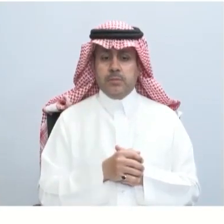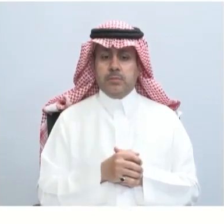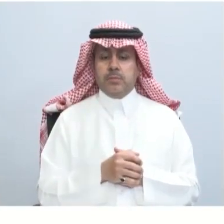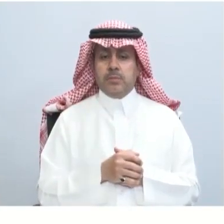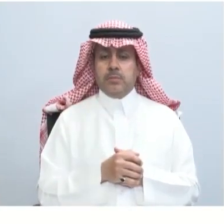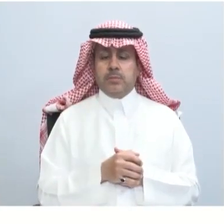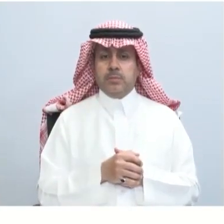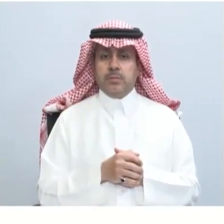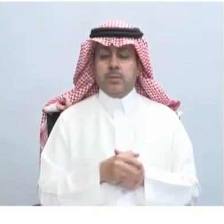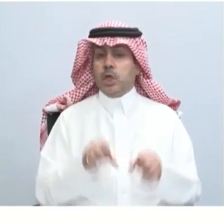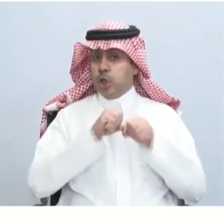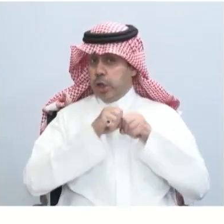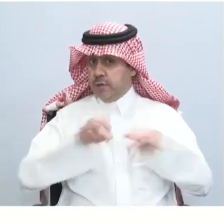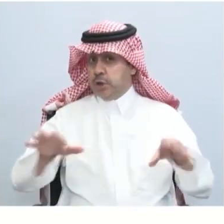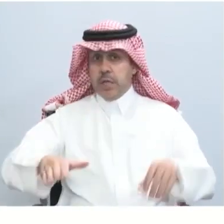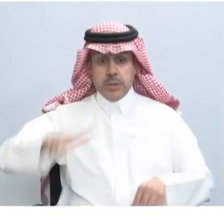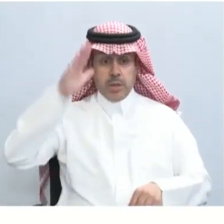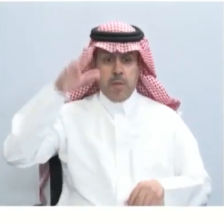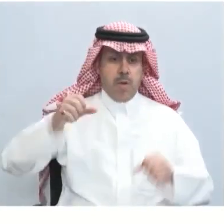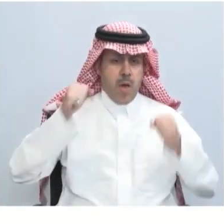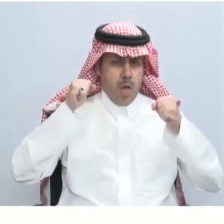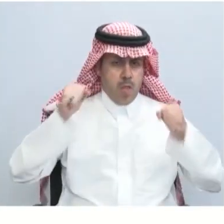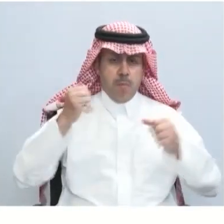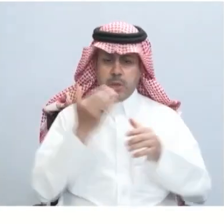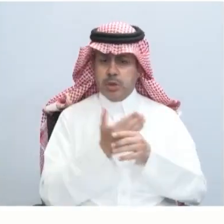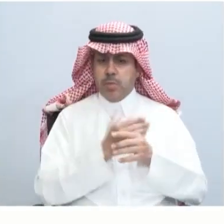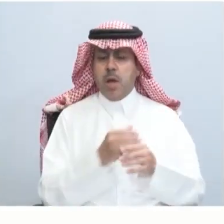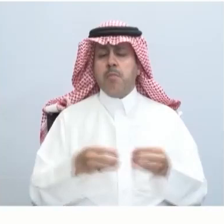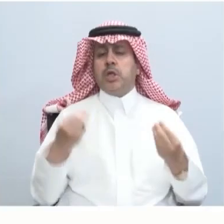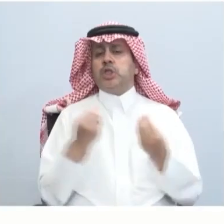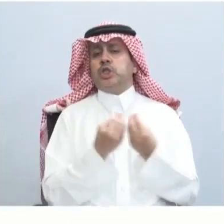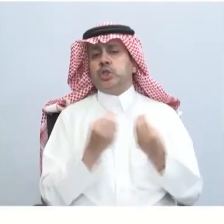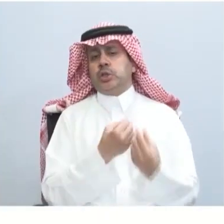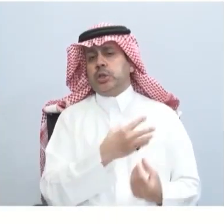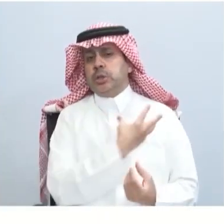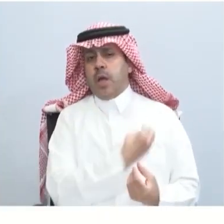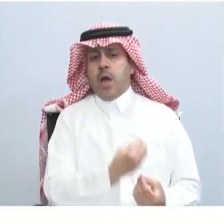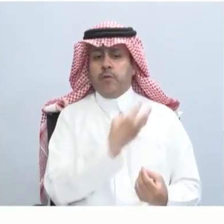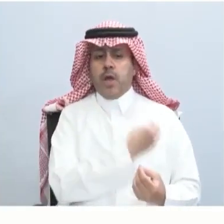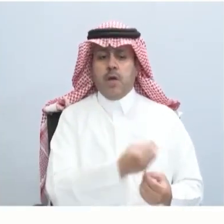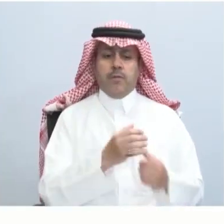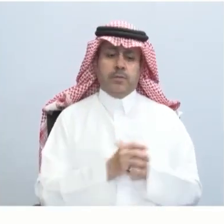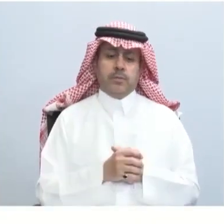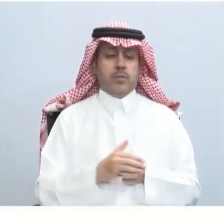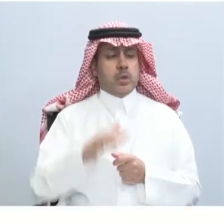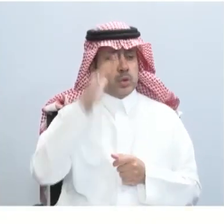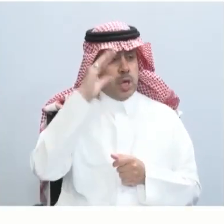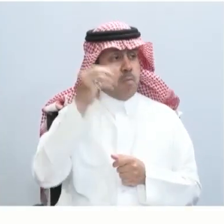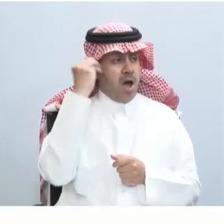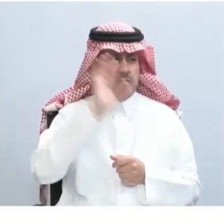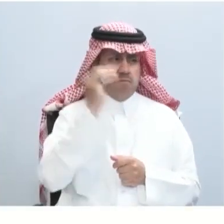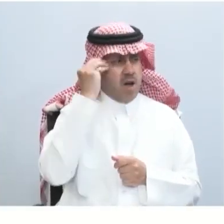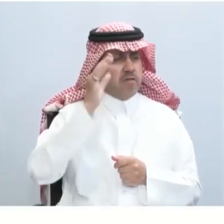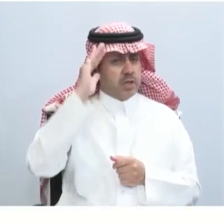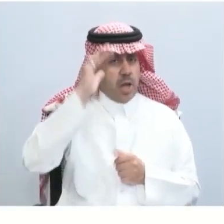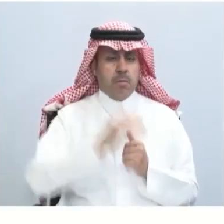رابعا اشاء السلام من اعظم اسباب التالف وهو ان تلقي السلام على من عرفت ومن